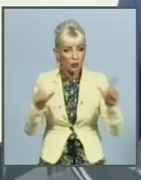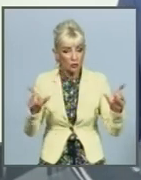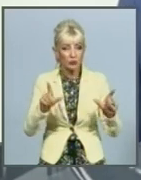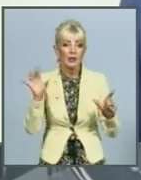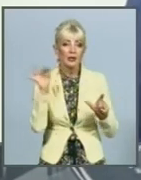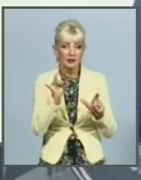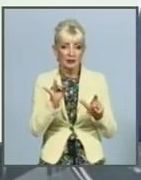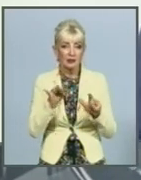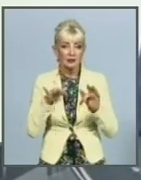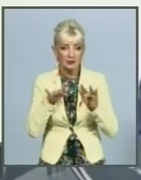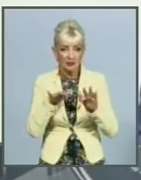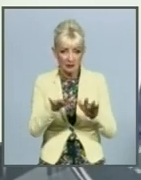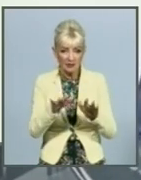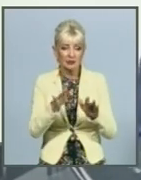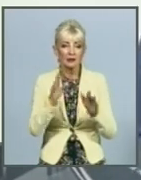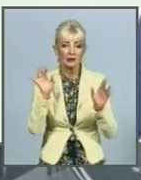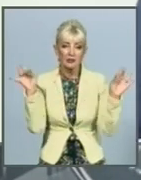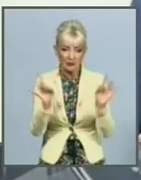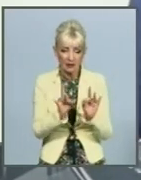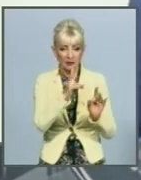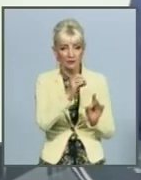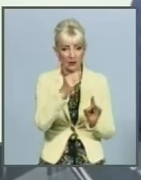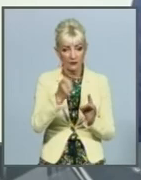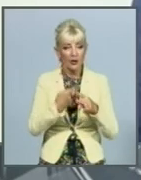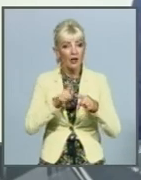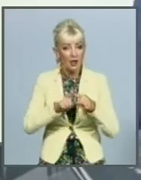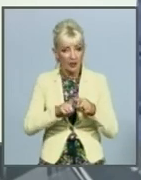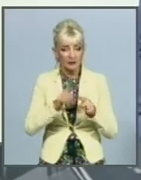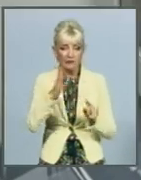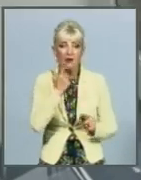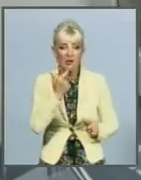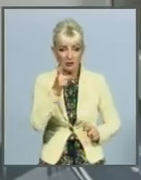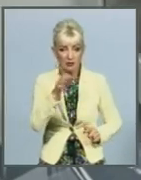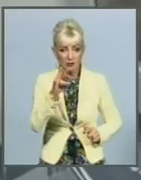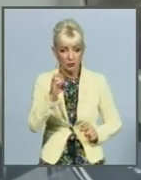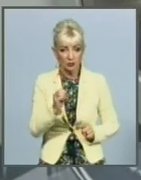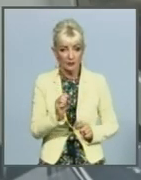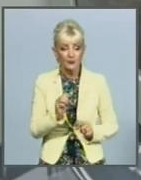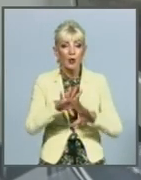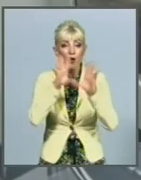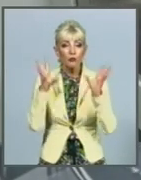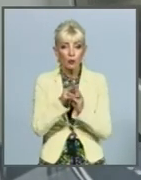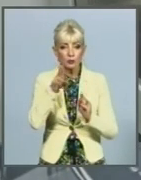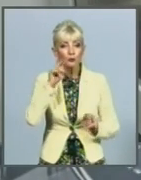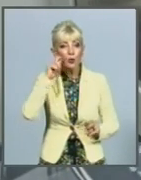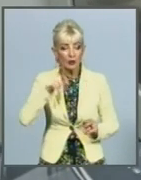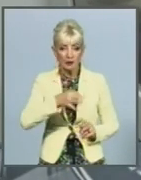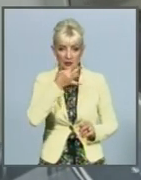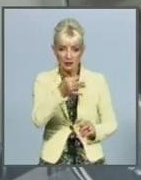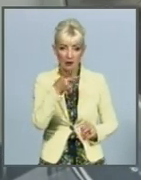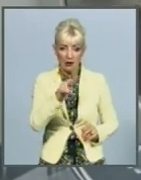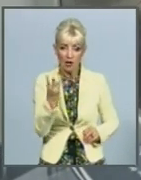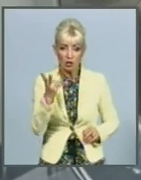діяльність ТРЦ, кафе і ресторанів. Це все відбувається саме у червоній зоні. Між тим, в цілому по країні, зазначив Віктор